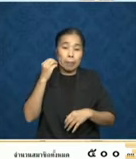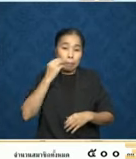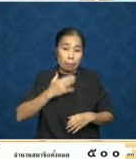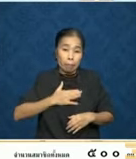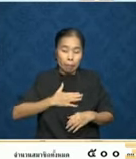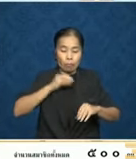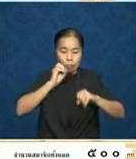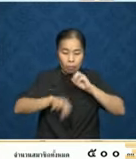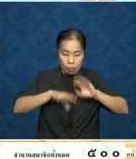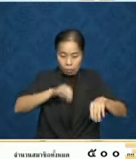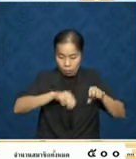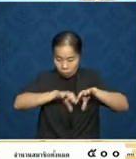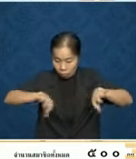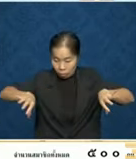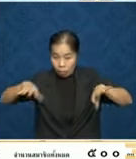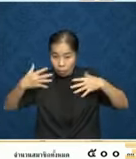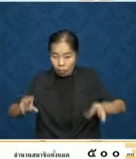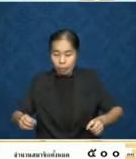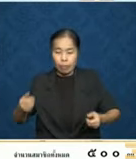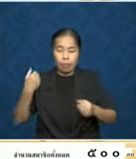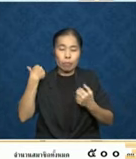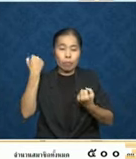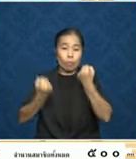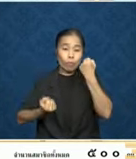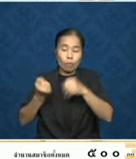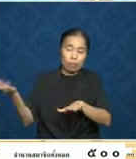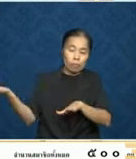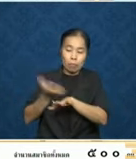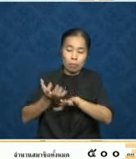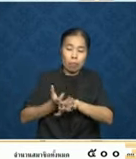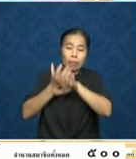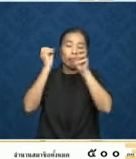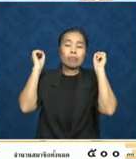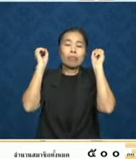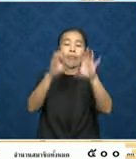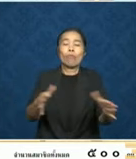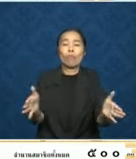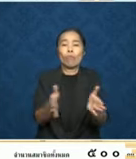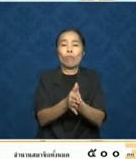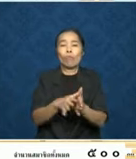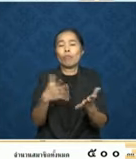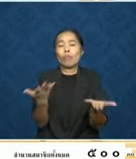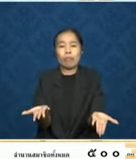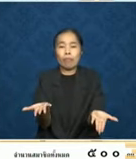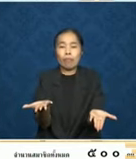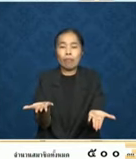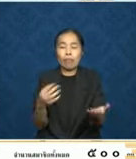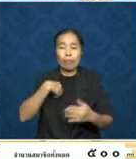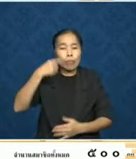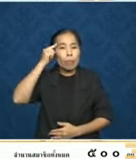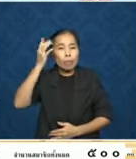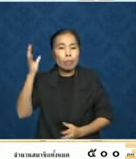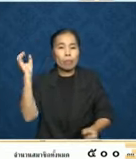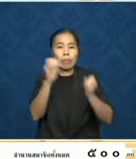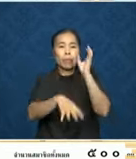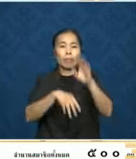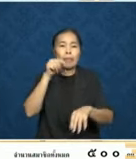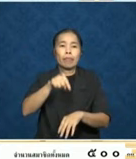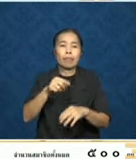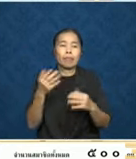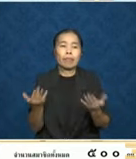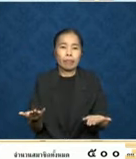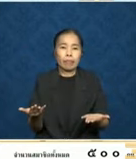ต่เมื่อรถขยะนำมารับเนี่ยแล้วนำไปทิ้งเนี่ยสุดท้ายแล้วเราไม่ทราบเลยค่ะว่ามันมากองรวมกันอยู่เป็นแบบนี้ค่ะ